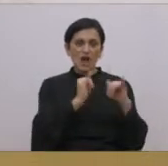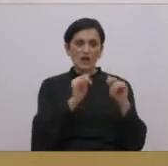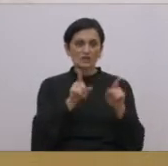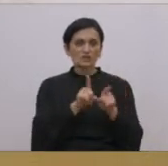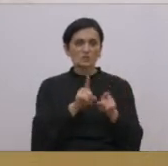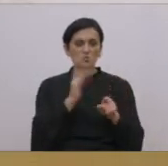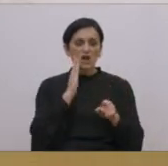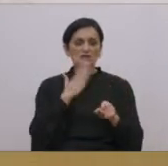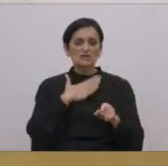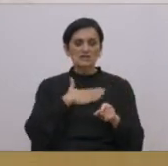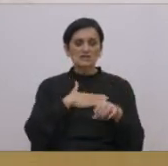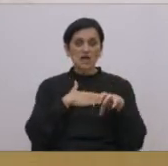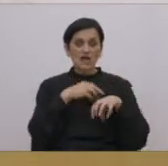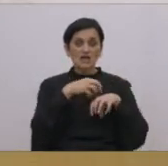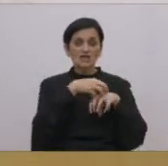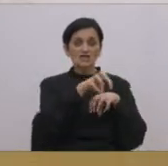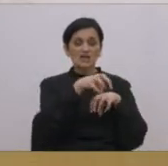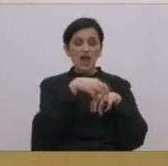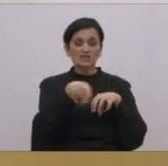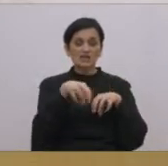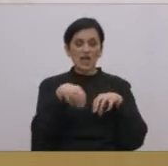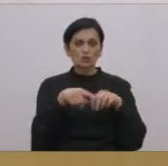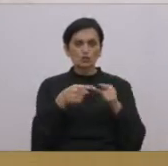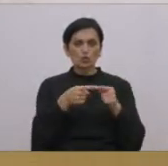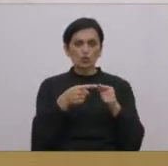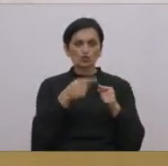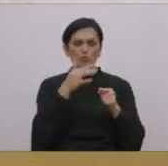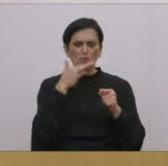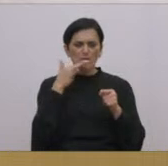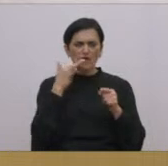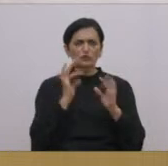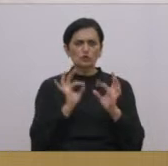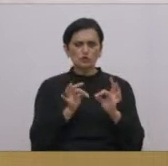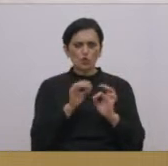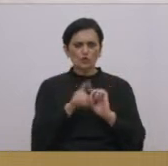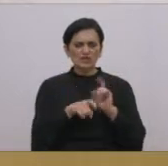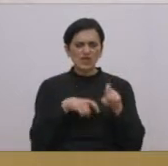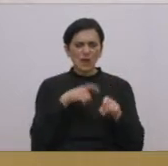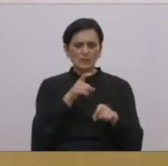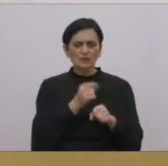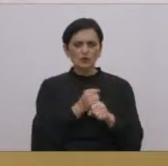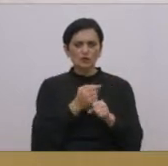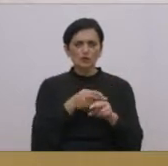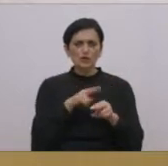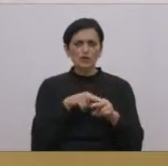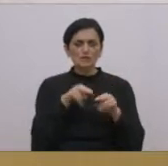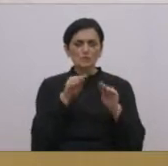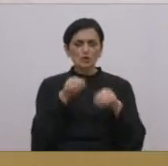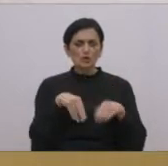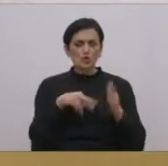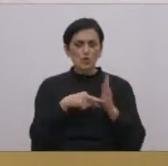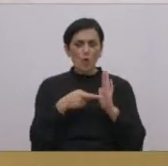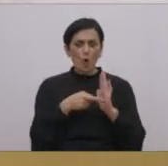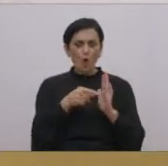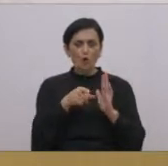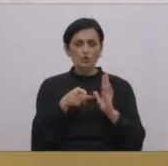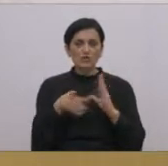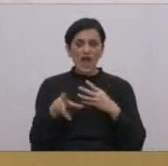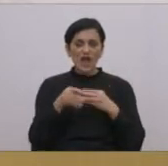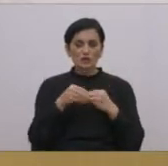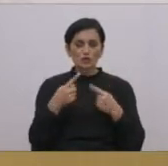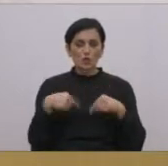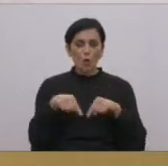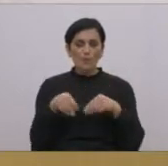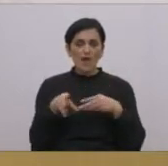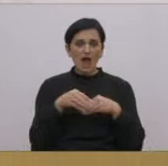amu noi, sunt un decentralizație și cotrit. Zalem pe urina mea, sori na bige bit, meva în concepții scoalta cu anumele ce ertat, covite tane, ertat,